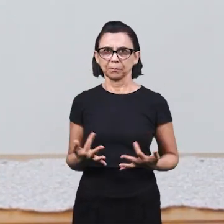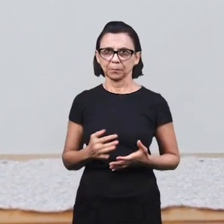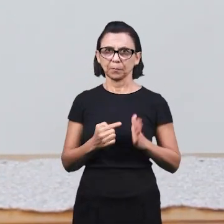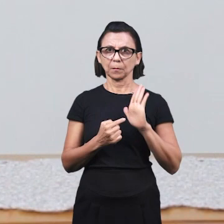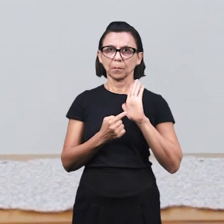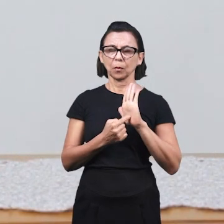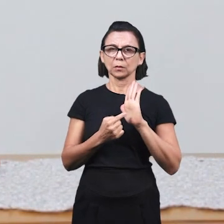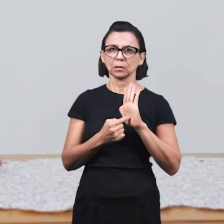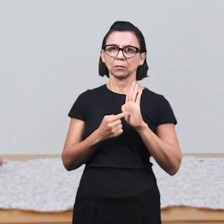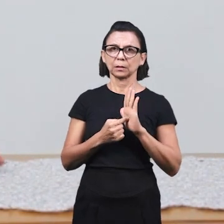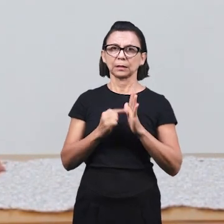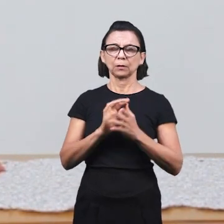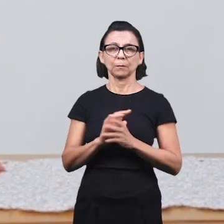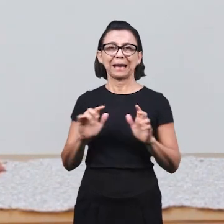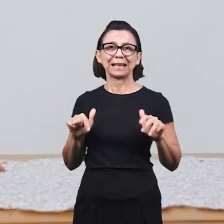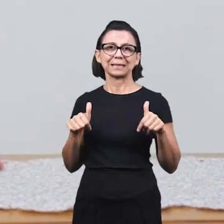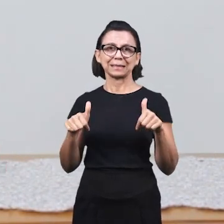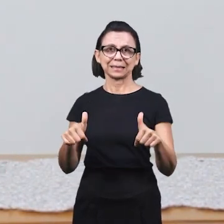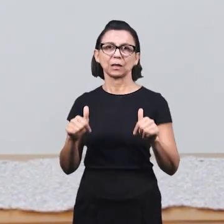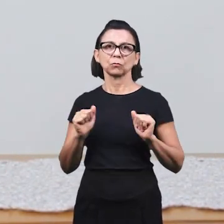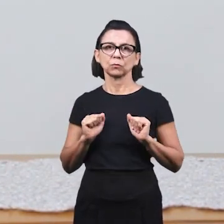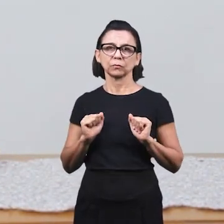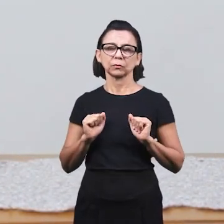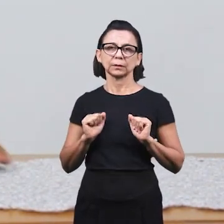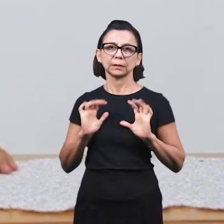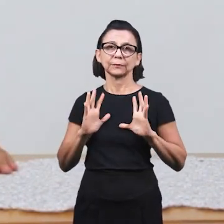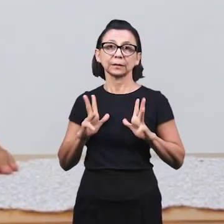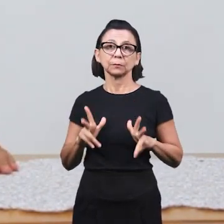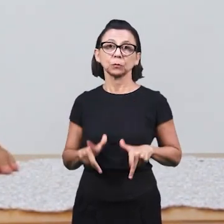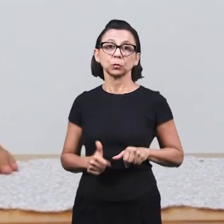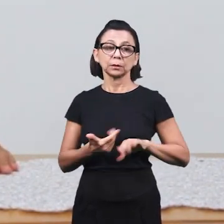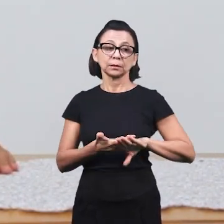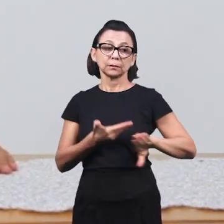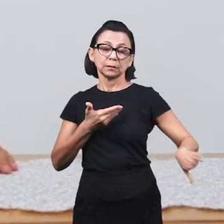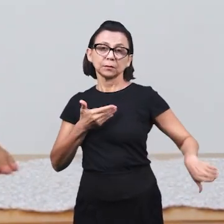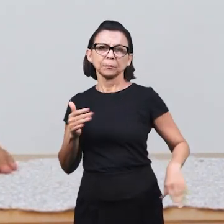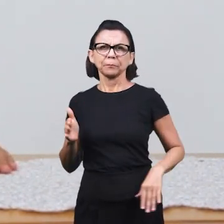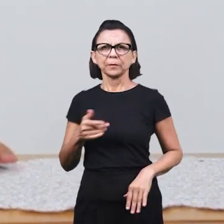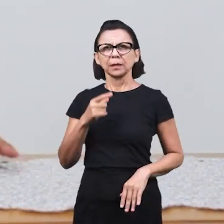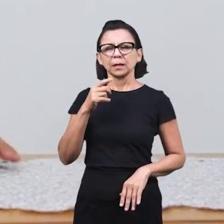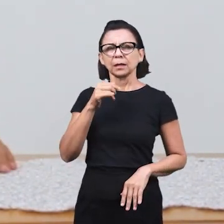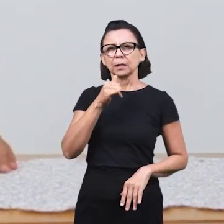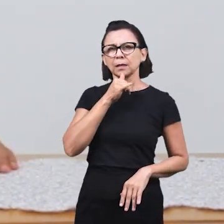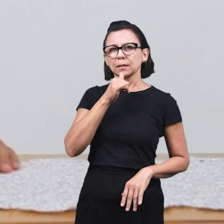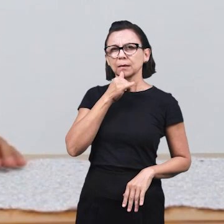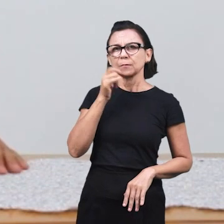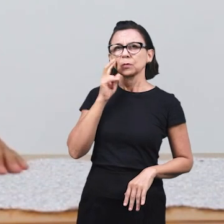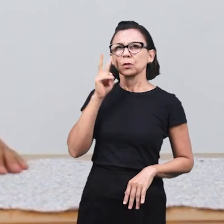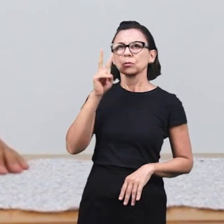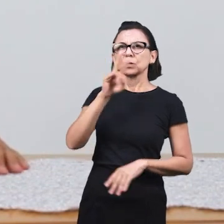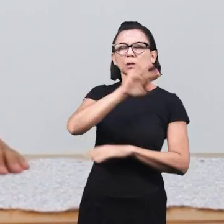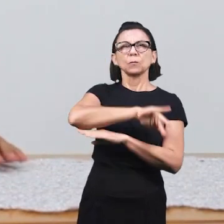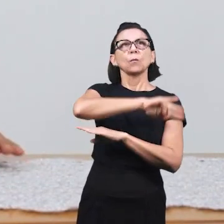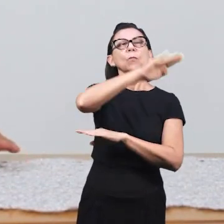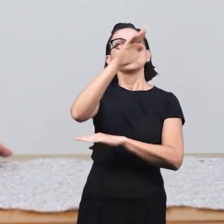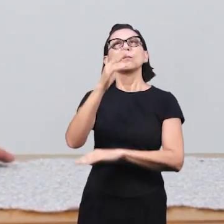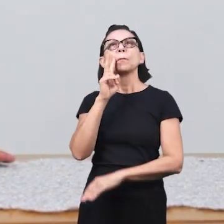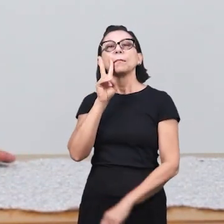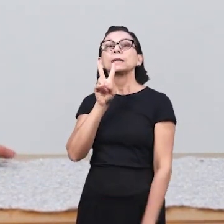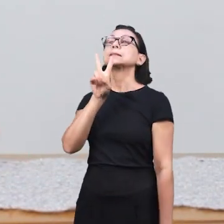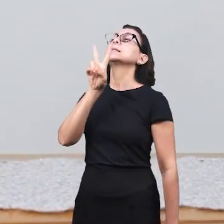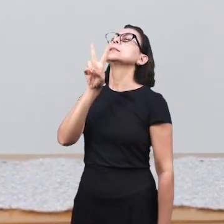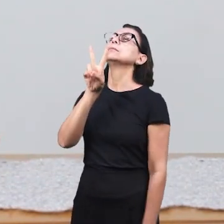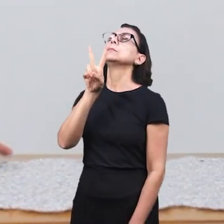«Возвожу очи мои к горам». Это говорит об отношении освящения. Когда мы смотрим наверх,